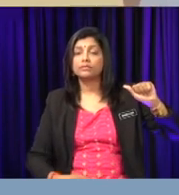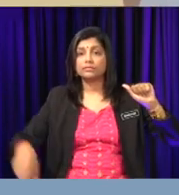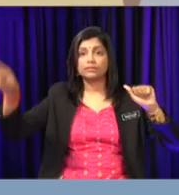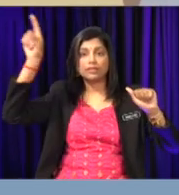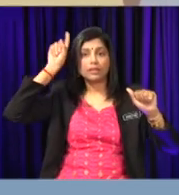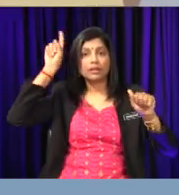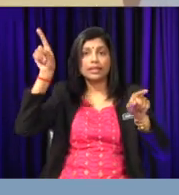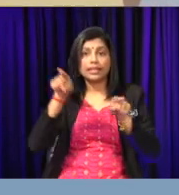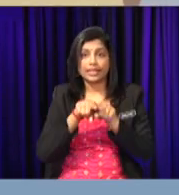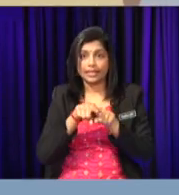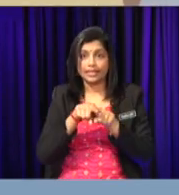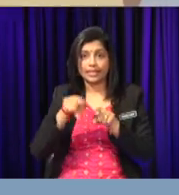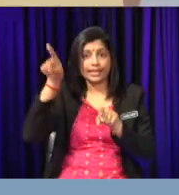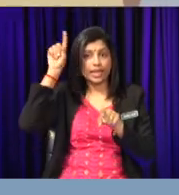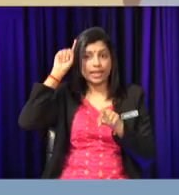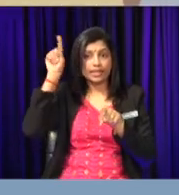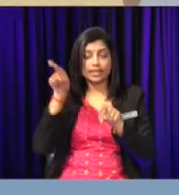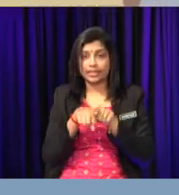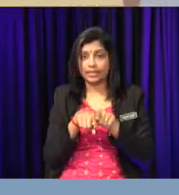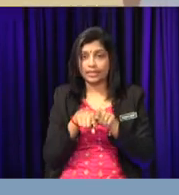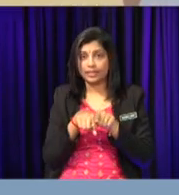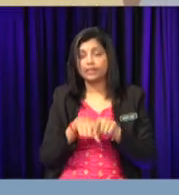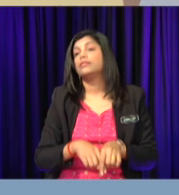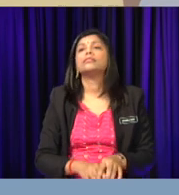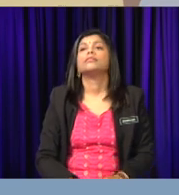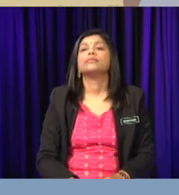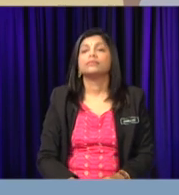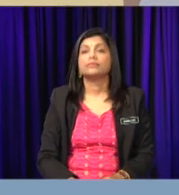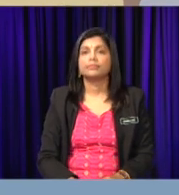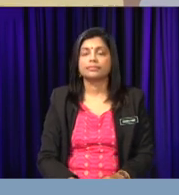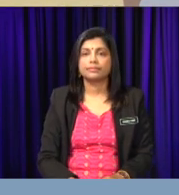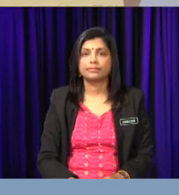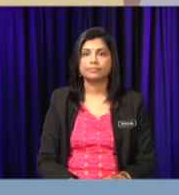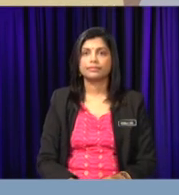Agri bersetuju dengan bahan ini tenaga daripada